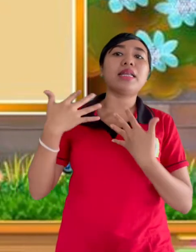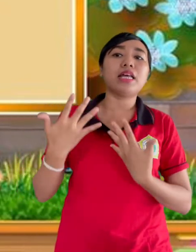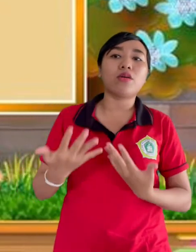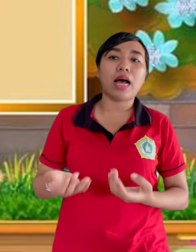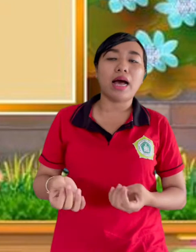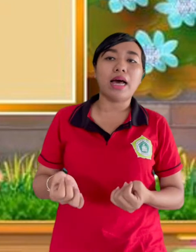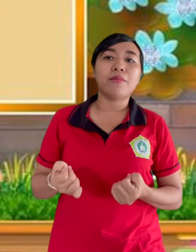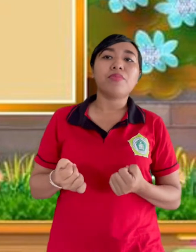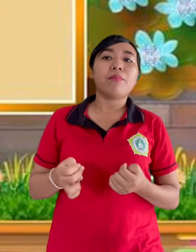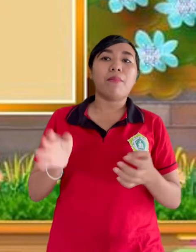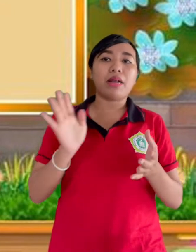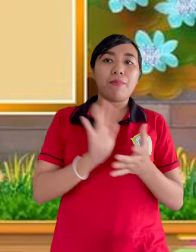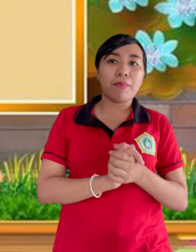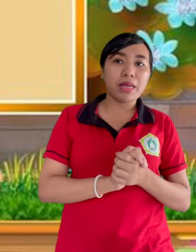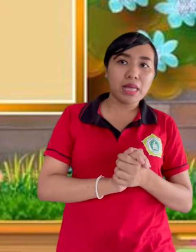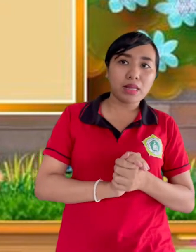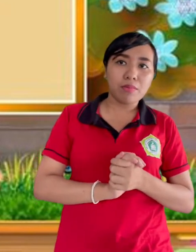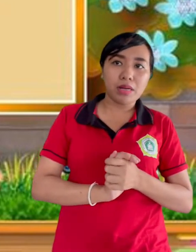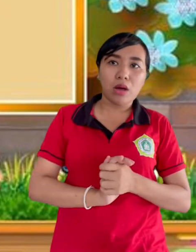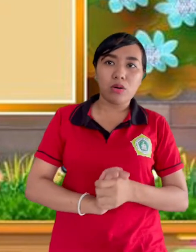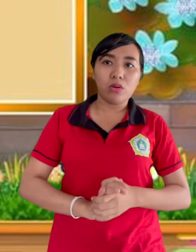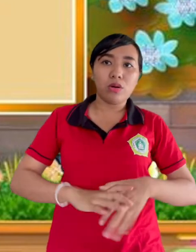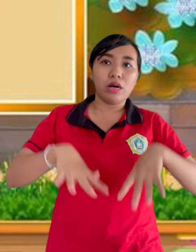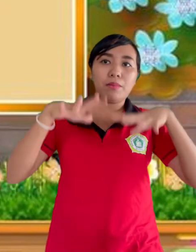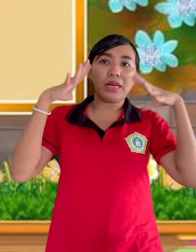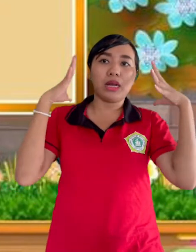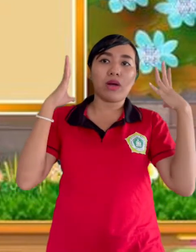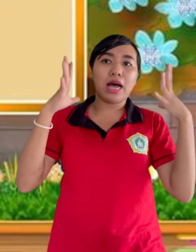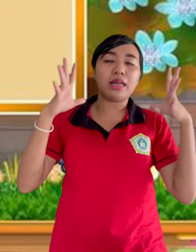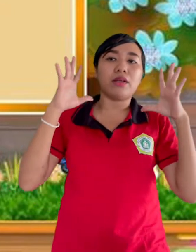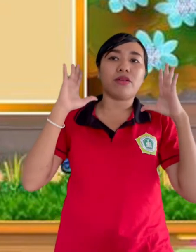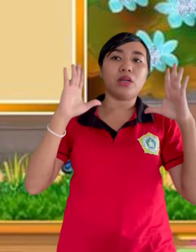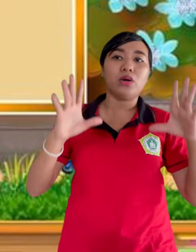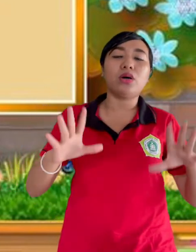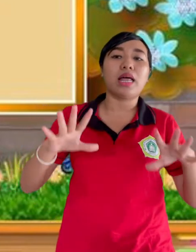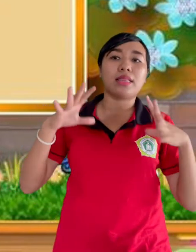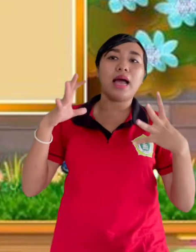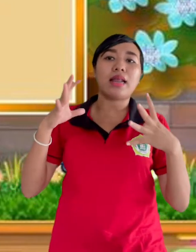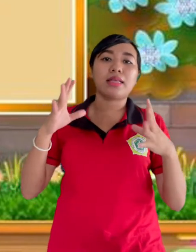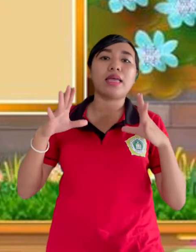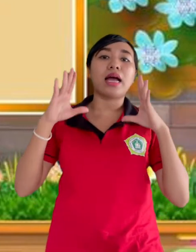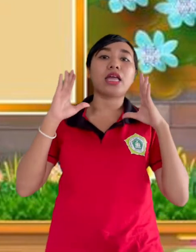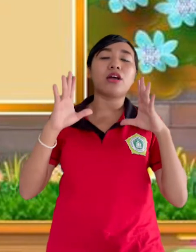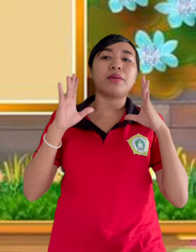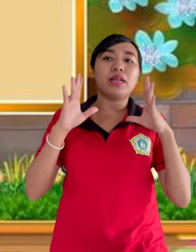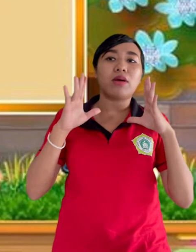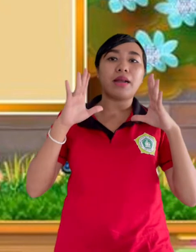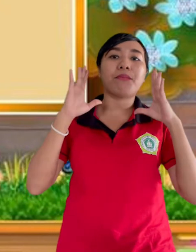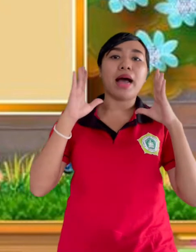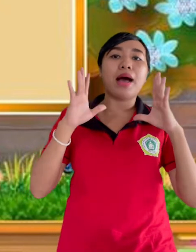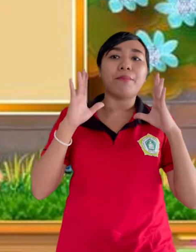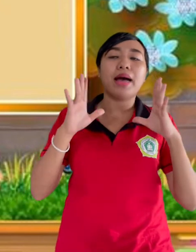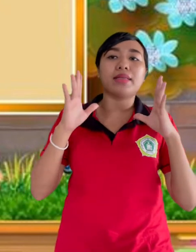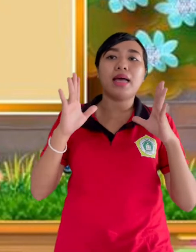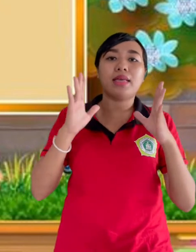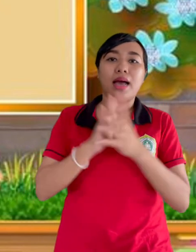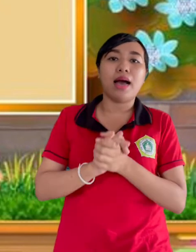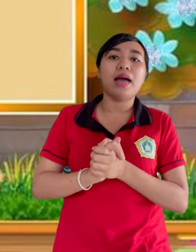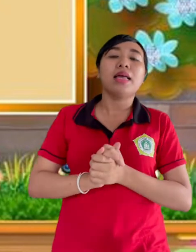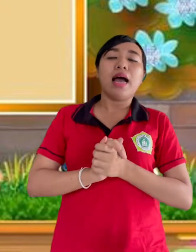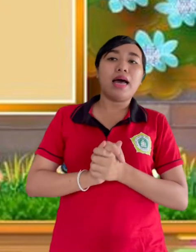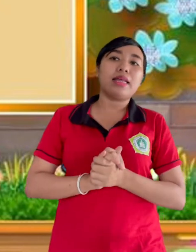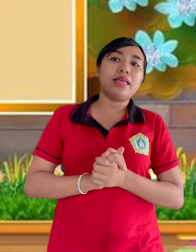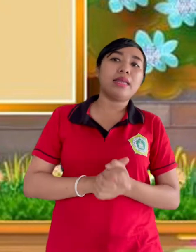yang menirukan, mama dan papanya terlebih dahulu menirukan di video, nanti anaknya yang ikut menirukan mamanya